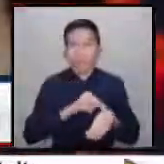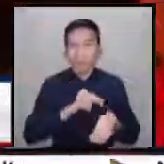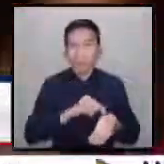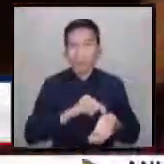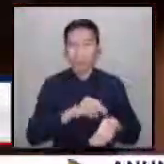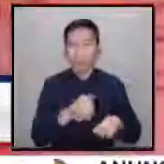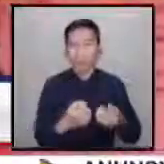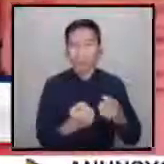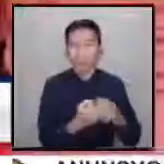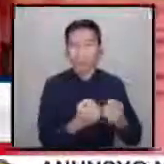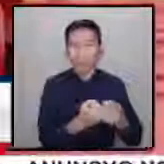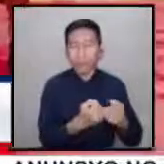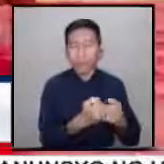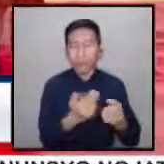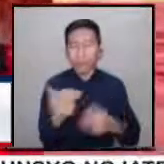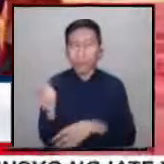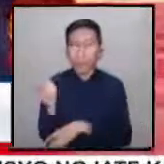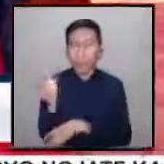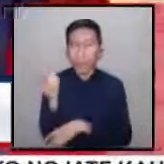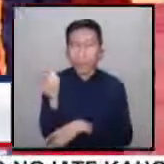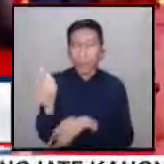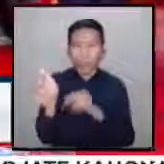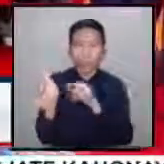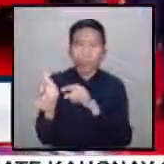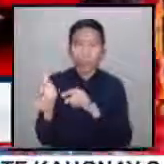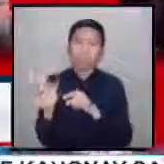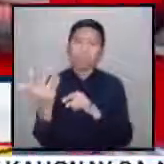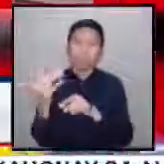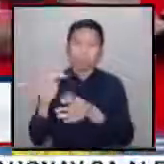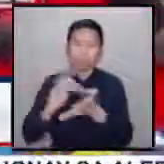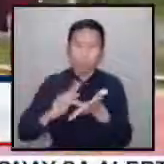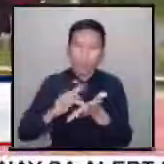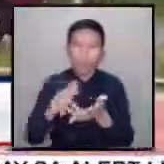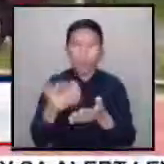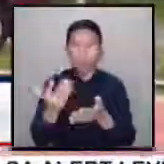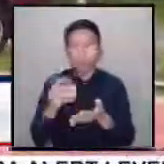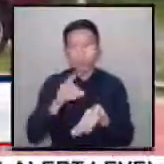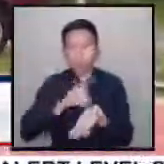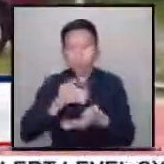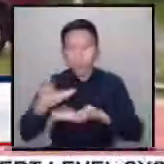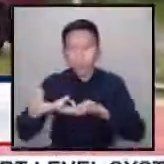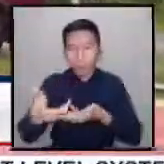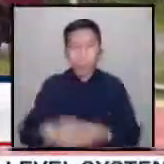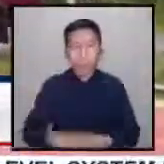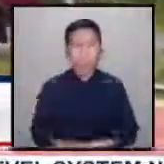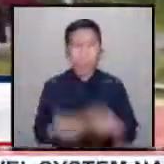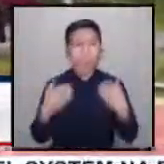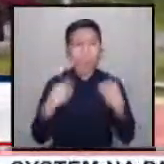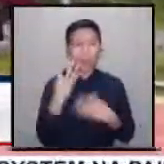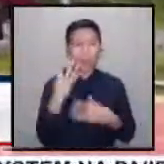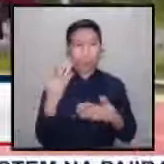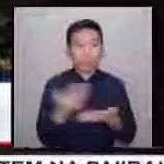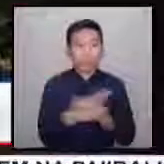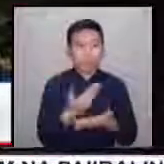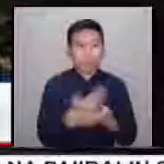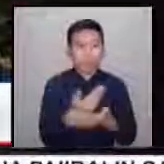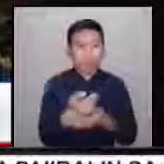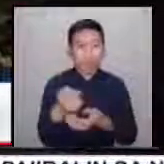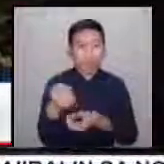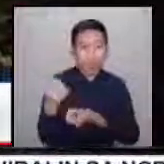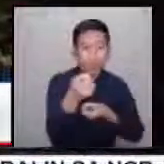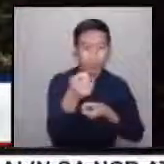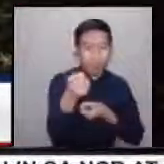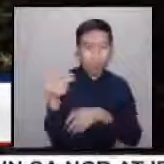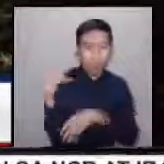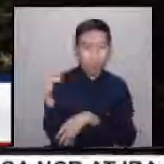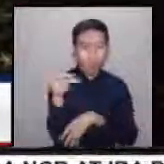pamamagitan ng mobile clinic. Nakapagbigay rin anya ang BFP ng 4 na brand new fire trucks, tigdalawa sa Surigao at Dinagat Islands. Agad din